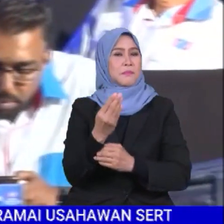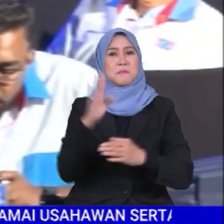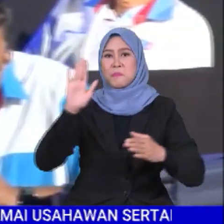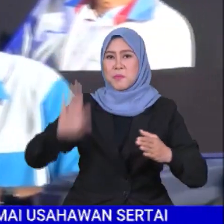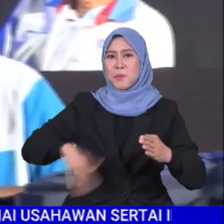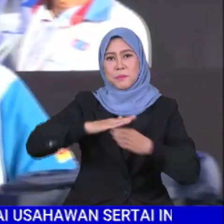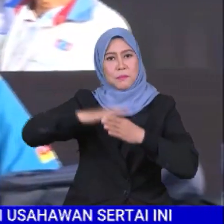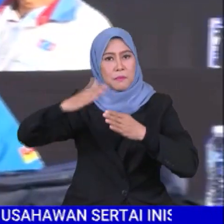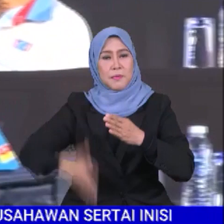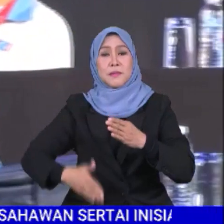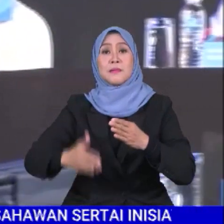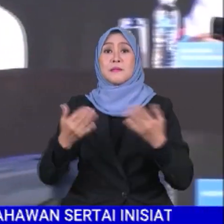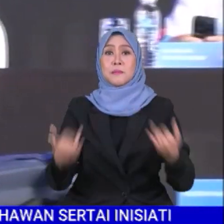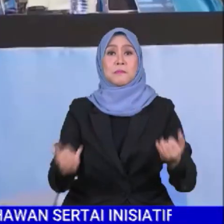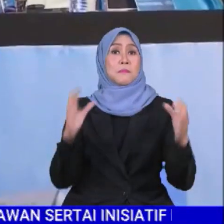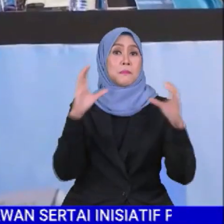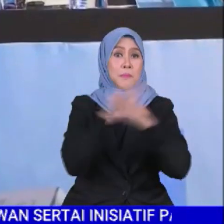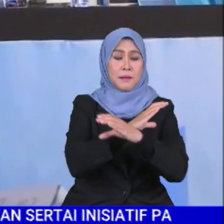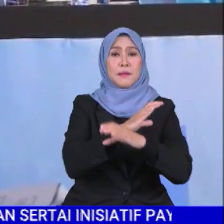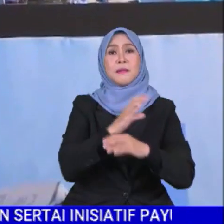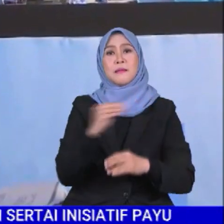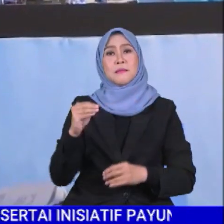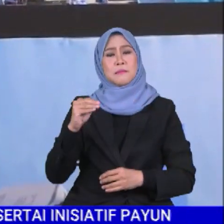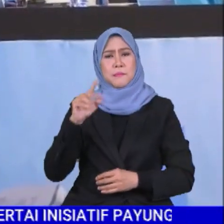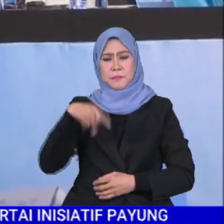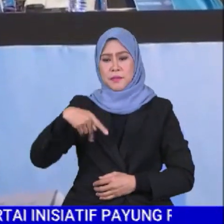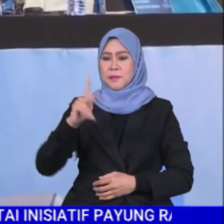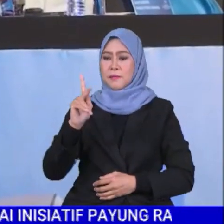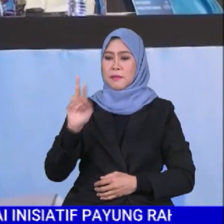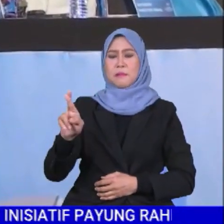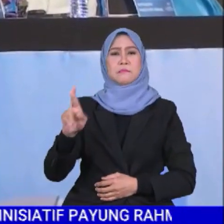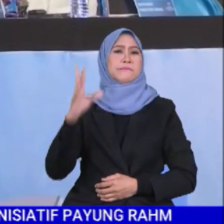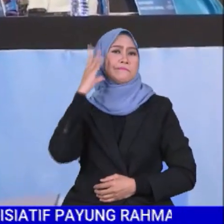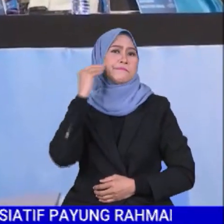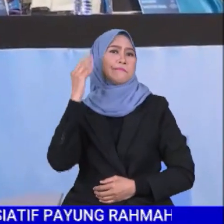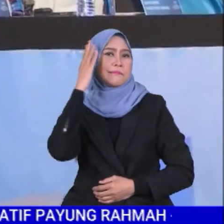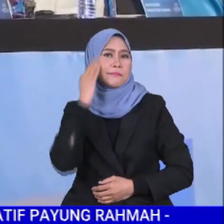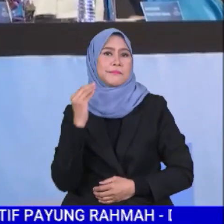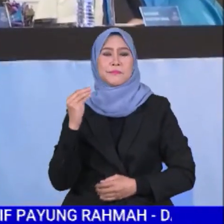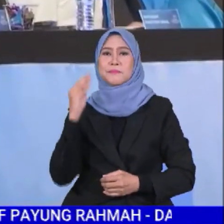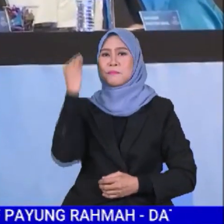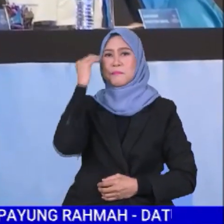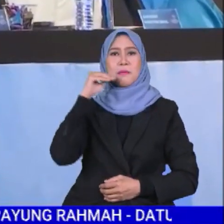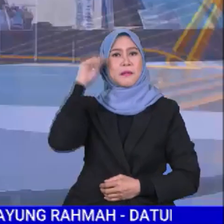dengan segala yang telah lalui, PKR pastinya memiliki kematangan dalam meniti ranjau perjuangan.